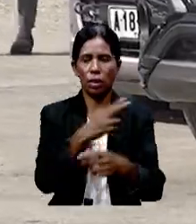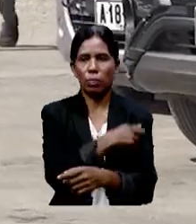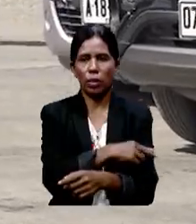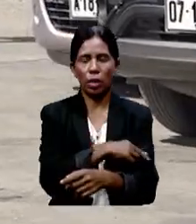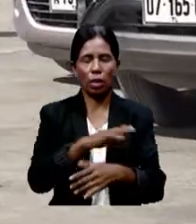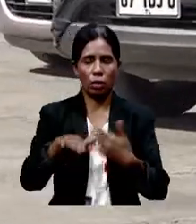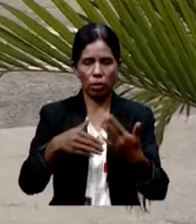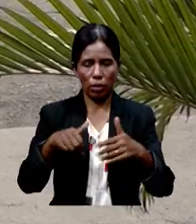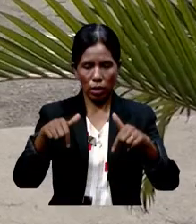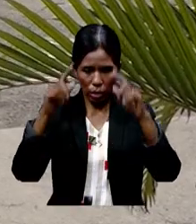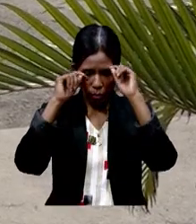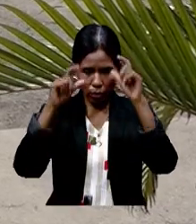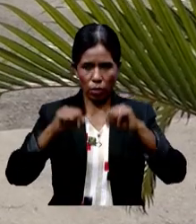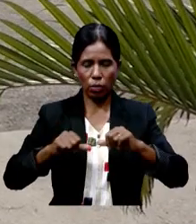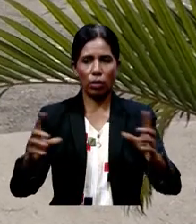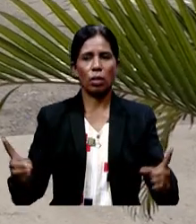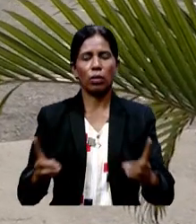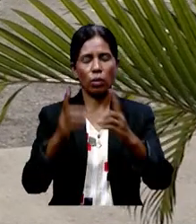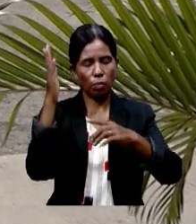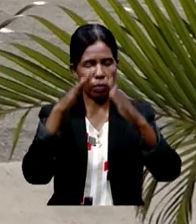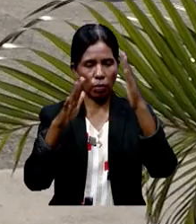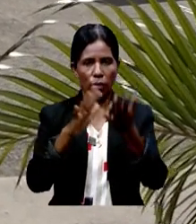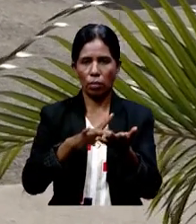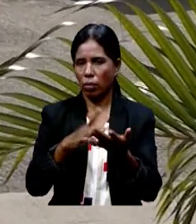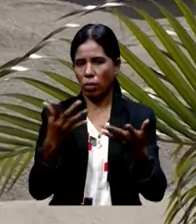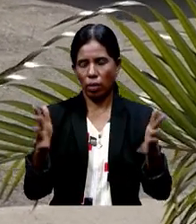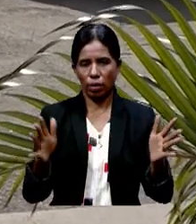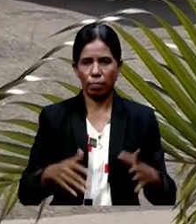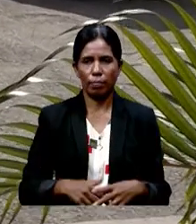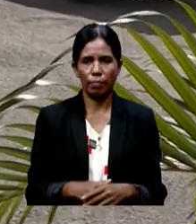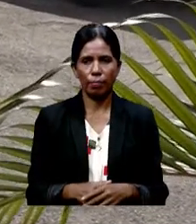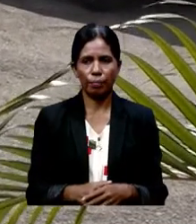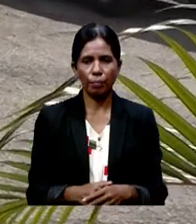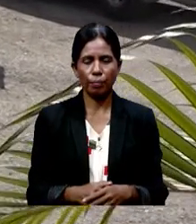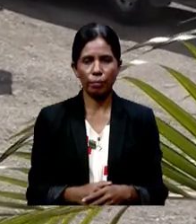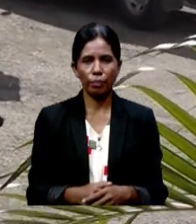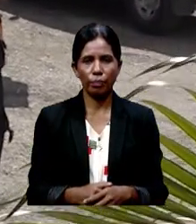e territorio nacional continua enfrenta problema falta ai muruk. Selina Lopes, Dilma Sujeti, Yemen.